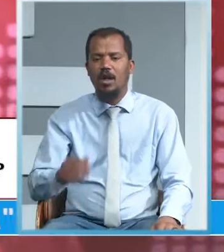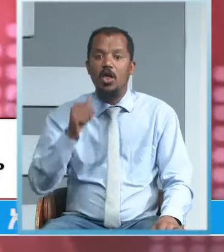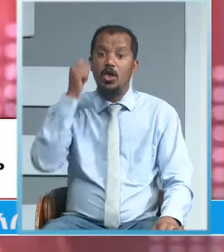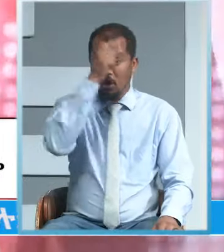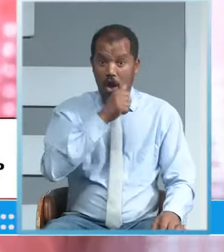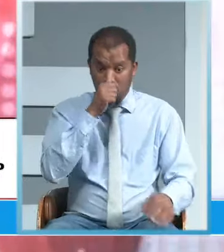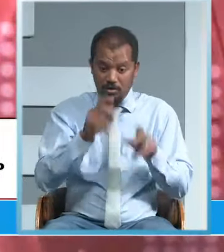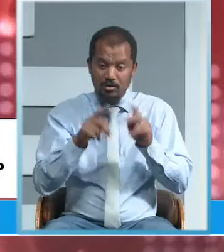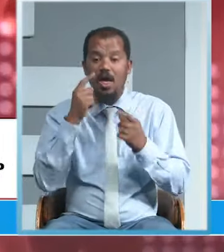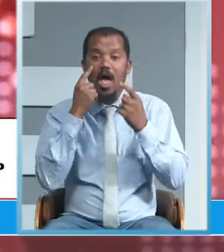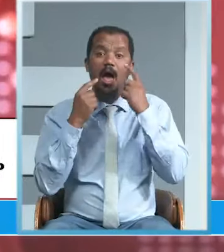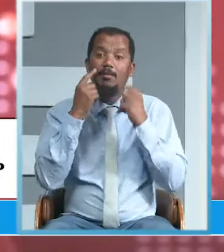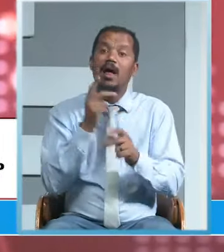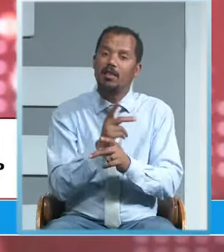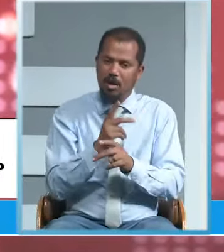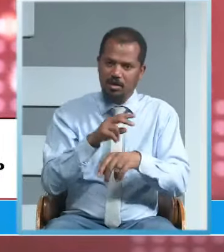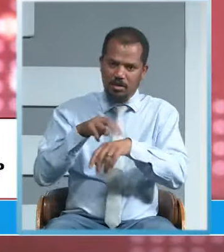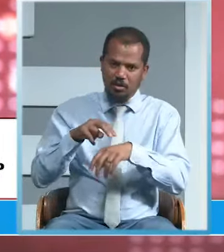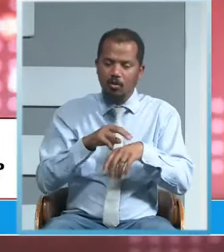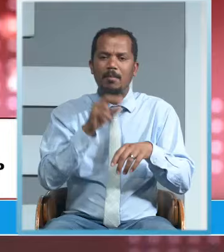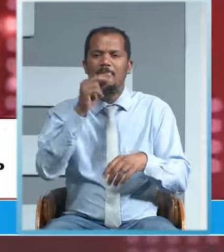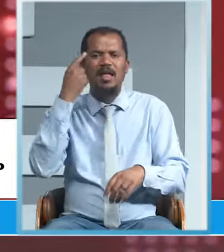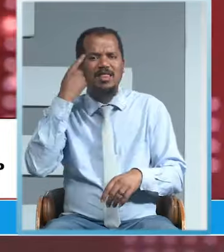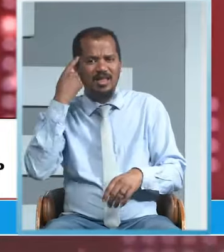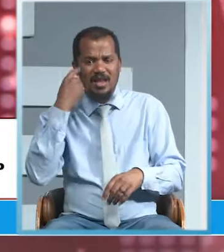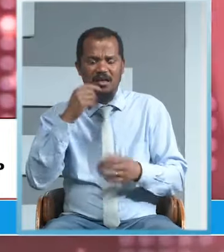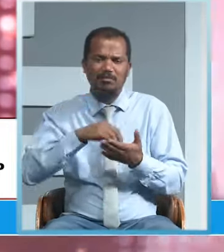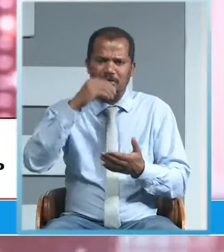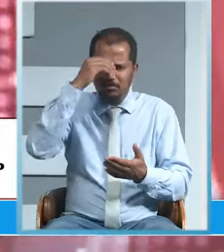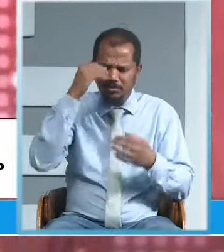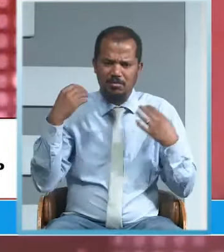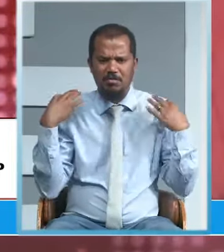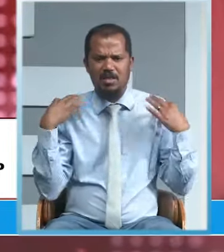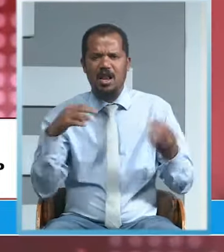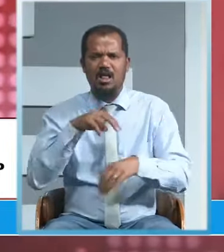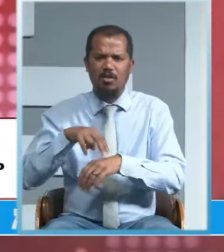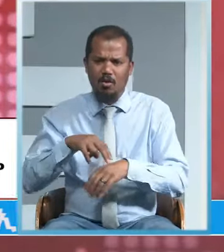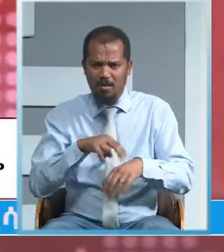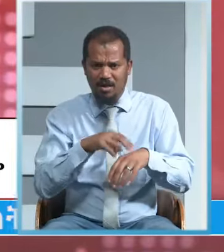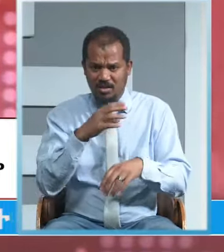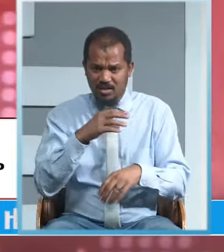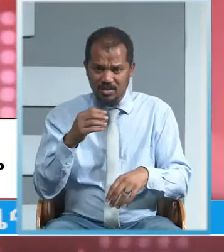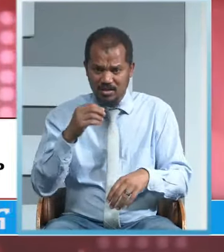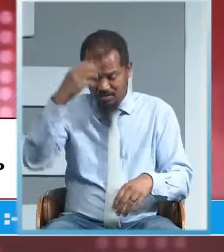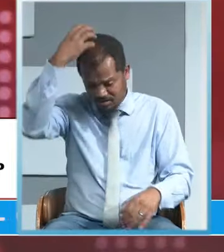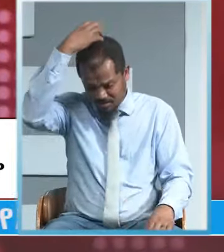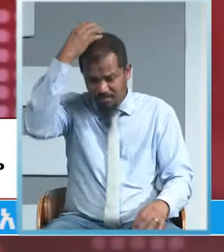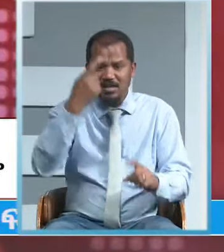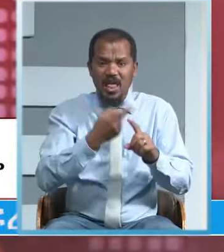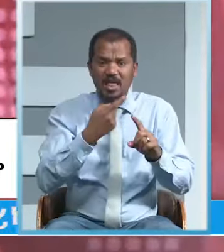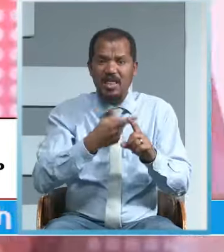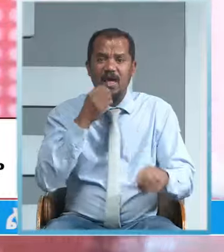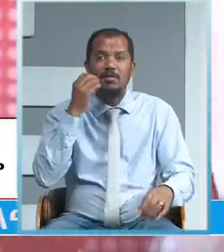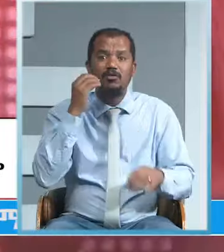የኢትዮጵያ ህዝብ እንባ ጠባቂ ተቋም በትግራይ ክልል በትምህርት በጤና ተቋማትና በመንግስት የክራይ ቤቶች